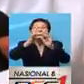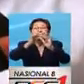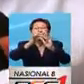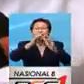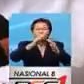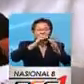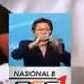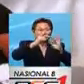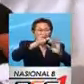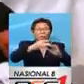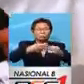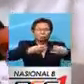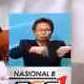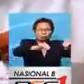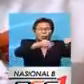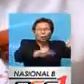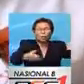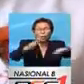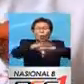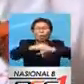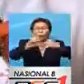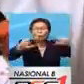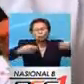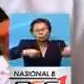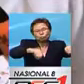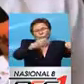memasarkan secara online.